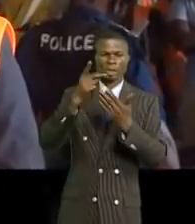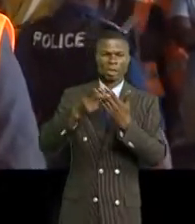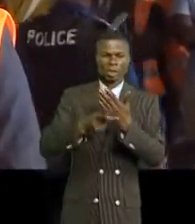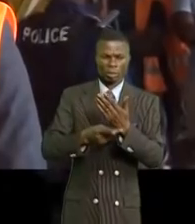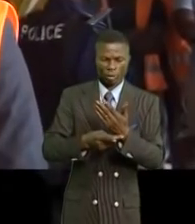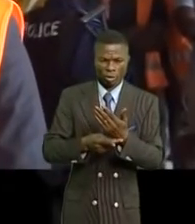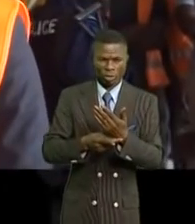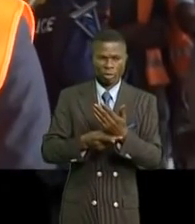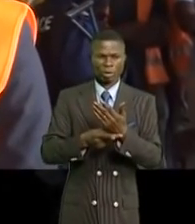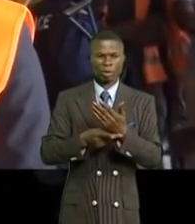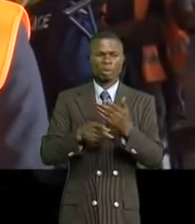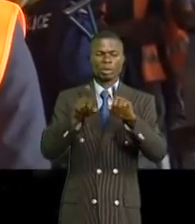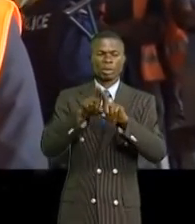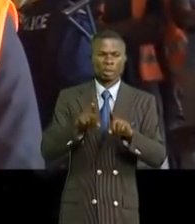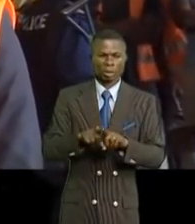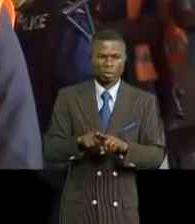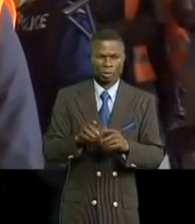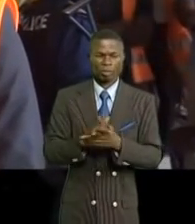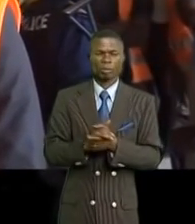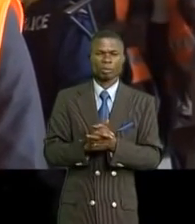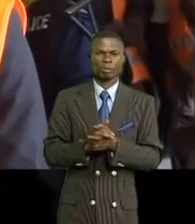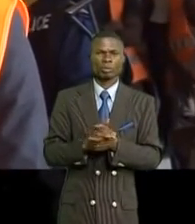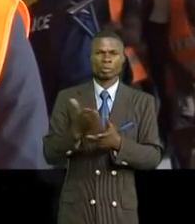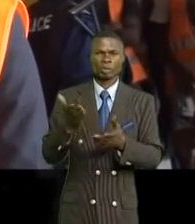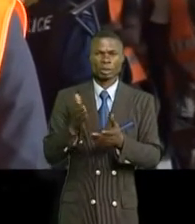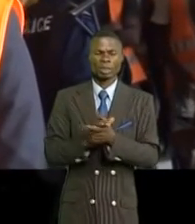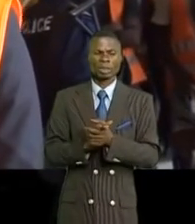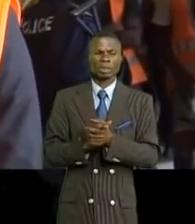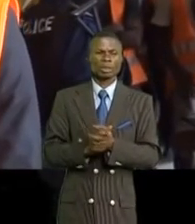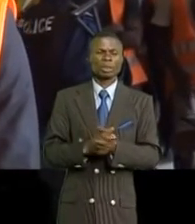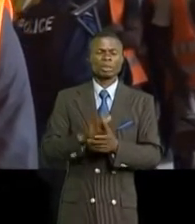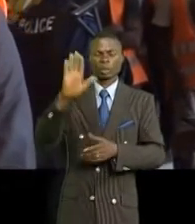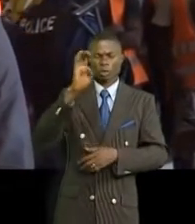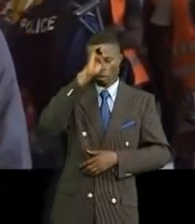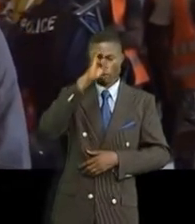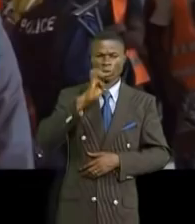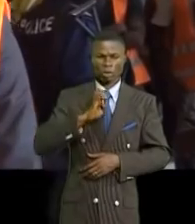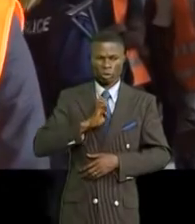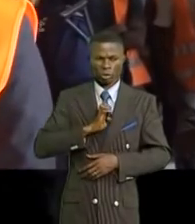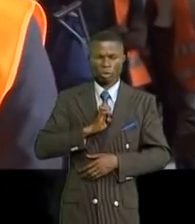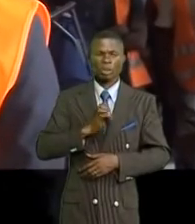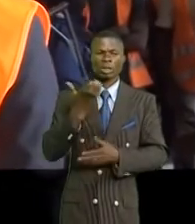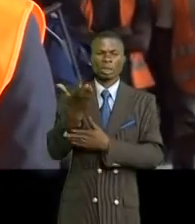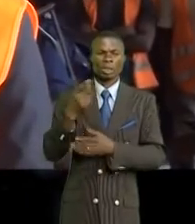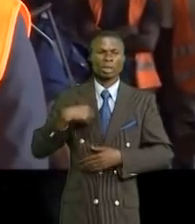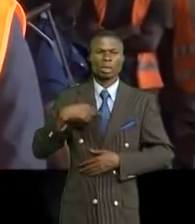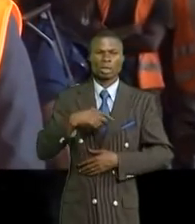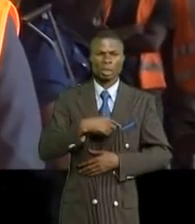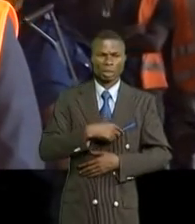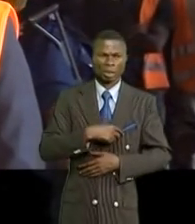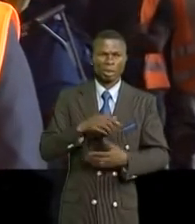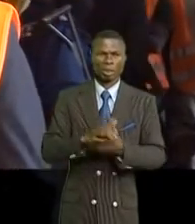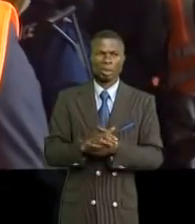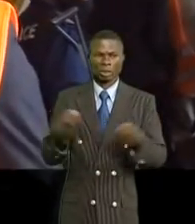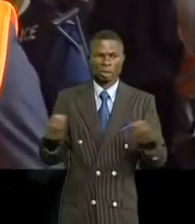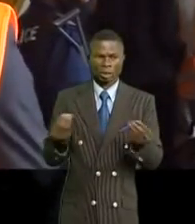nous remobiliser à la tâche parce que son excellence où l'avait rappelée à quelques jours de sa volonté